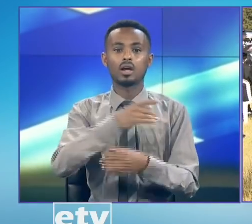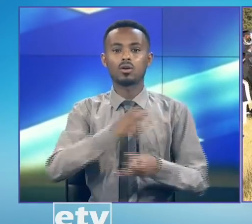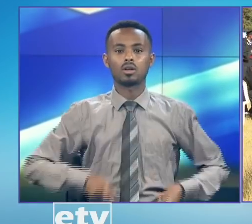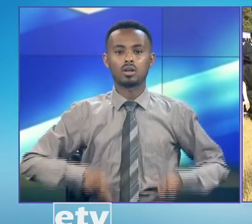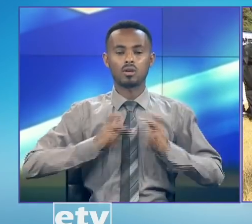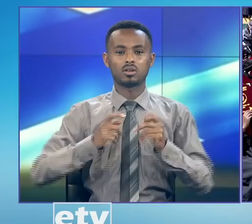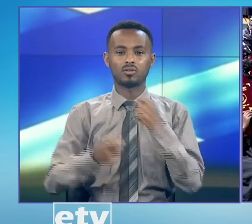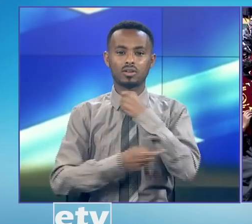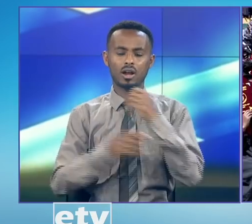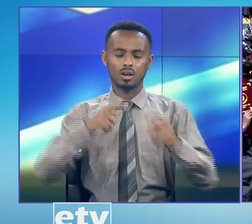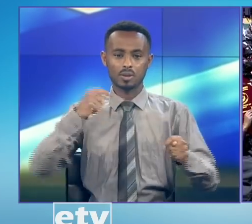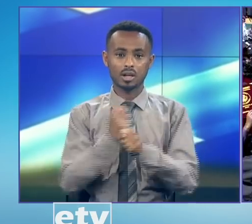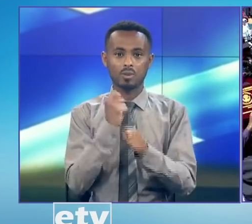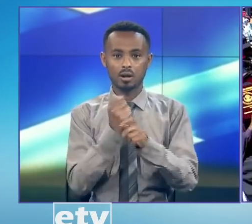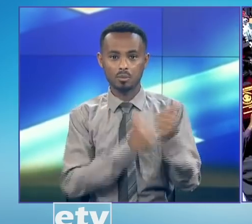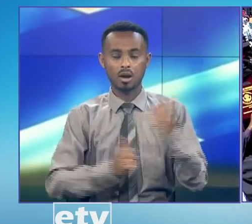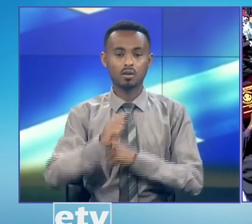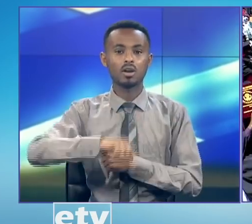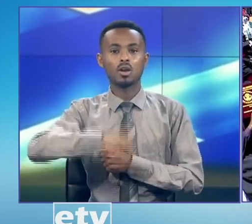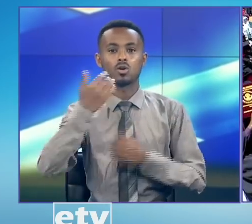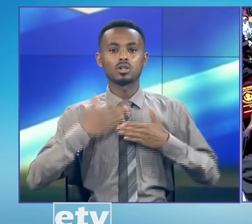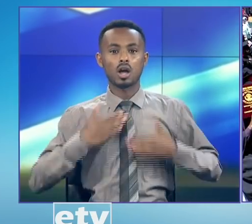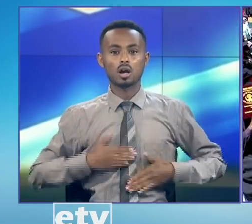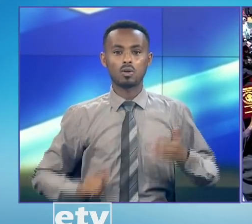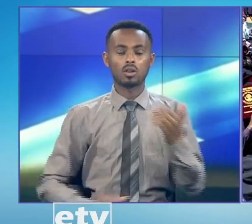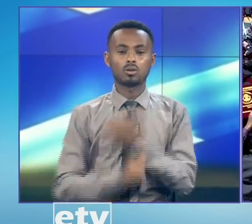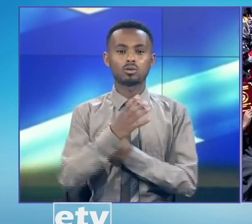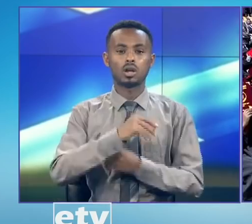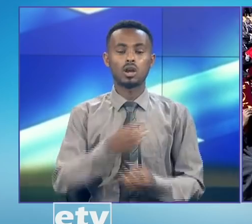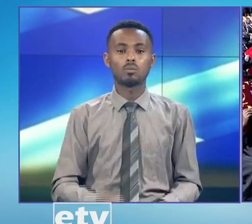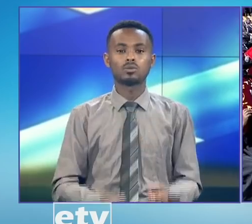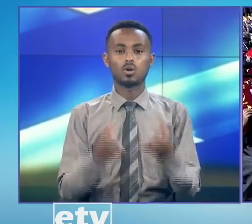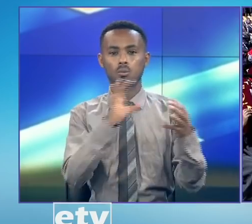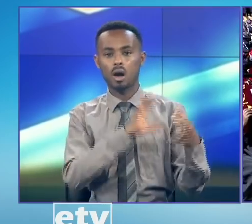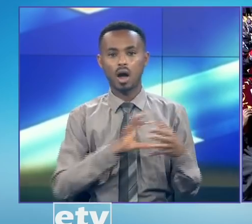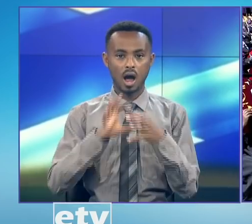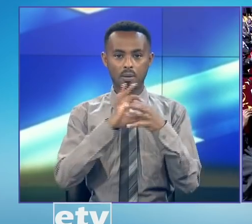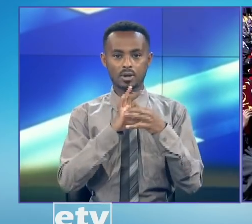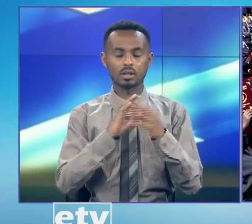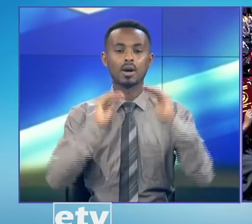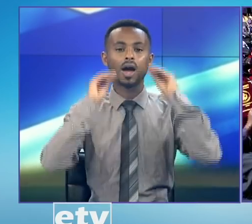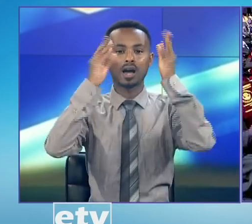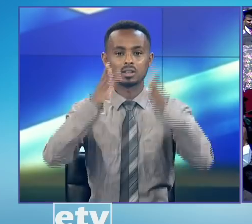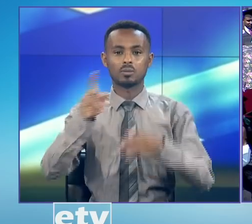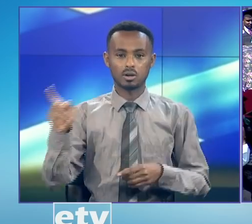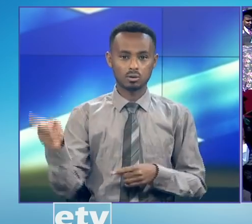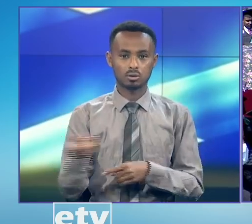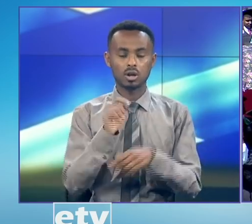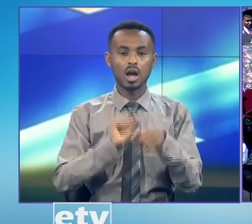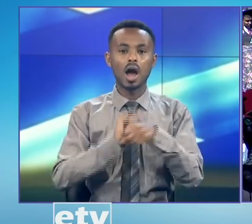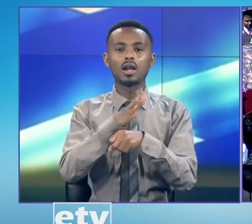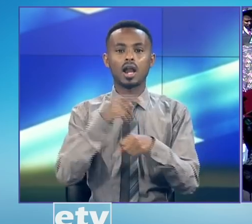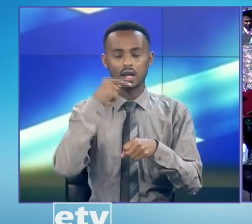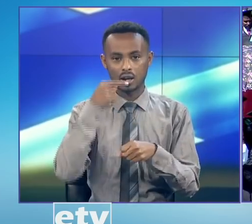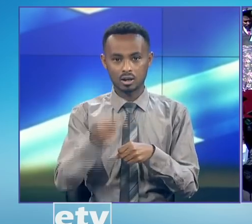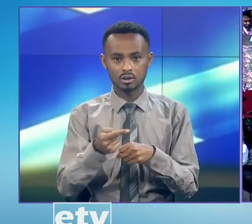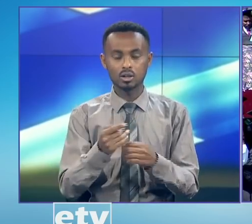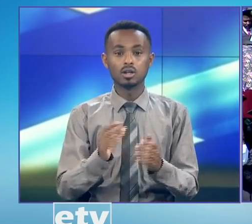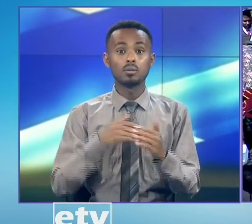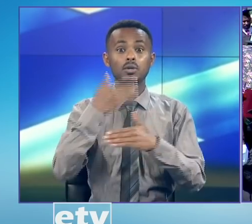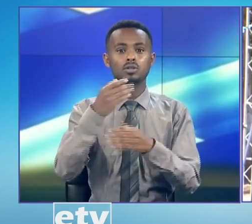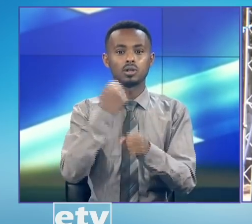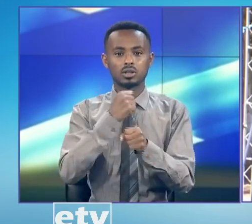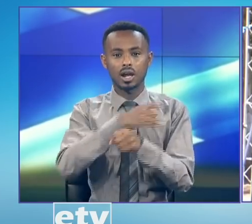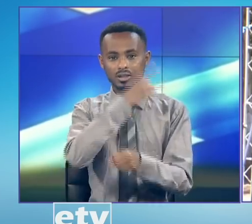የህይወት ፈተናን በተግባር በማለፍ ለሌሎች አካል ጉዳተኞችና ለብዙሃኑ ማህበረሰብ አስተማሪ እንድትሆኑ አደራ እያልን መጪው